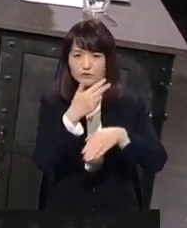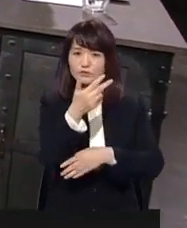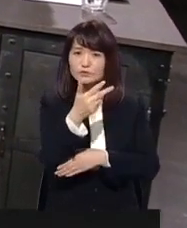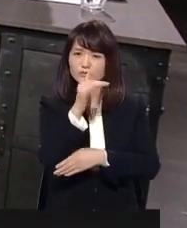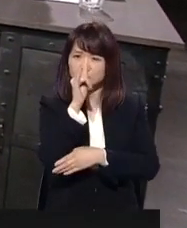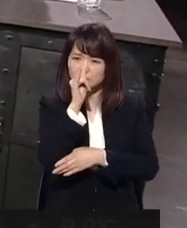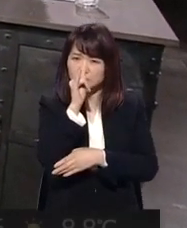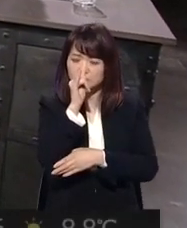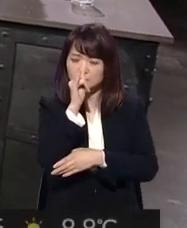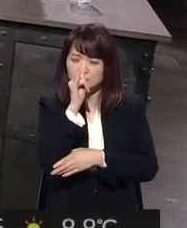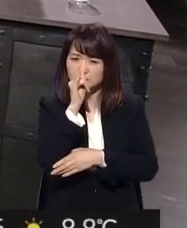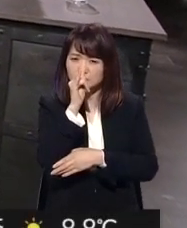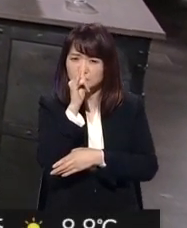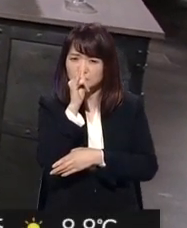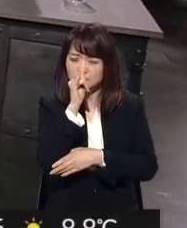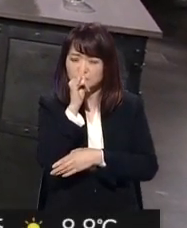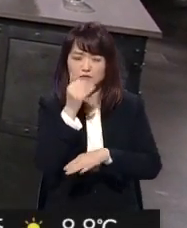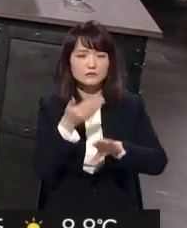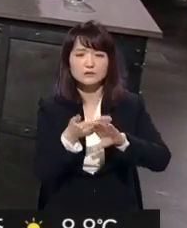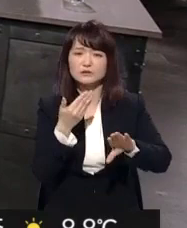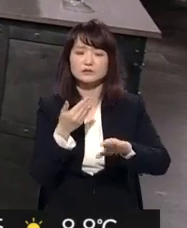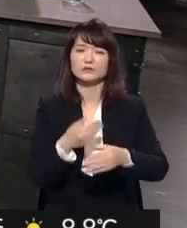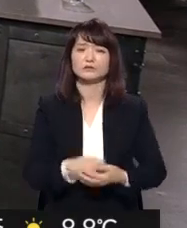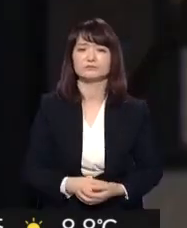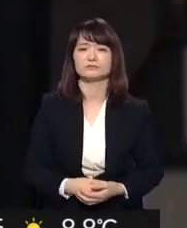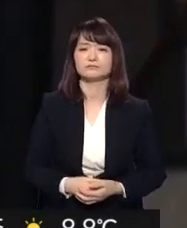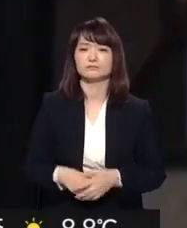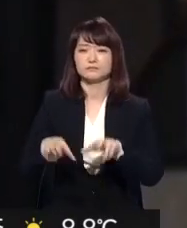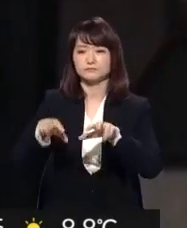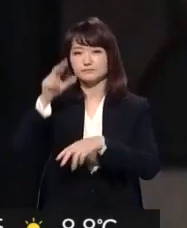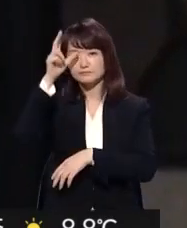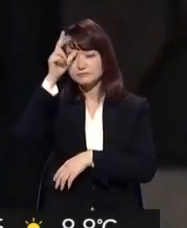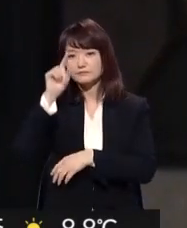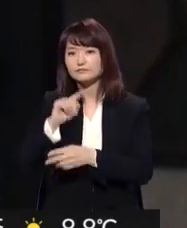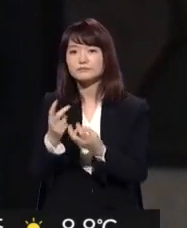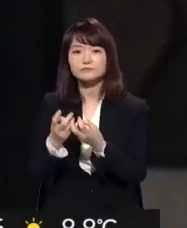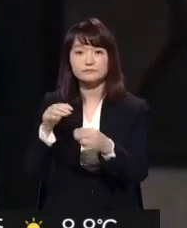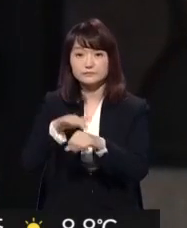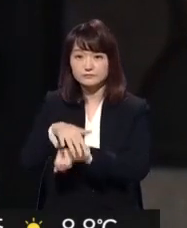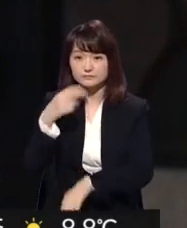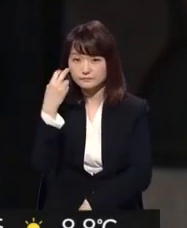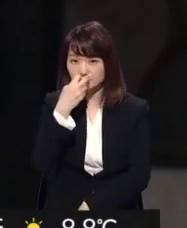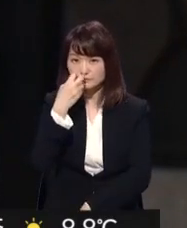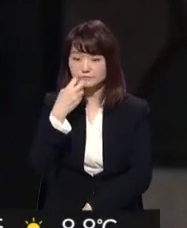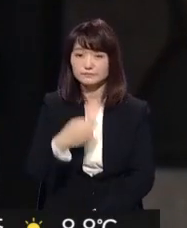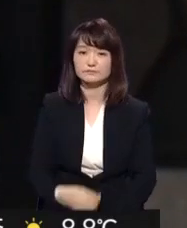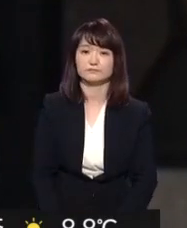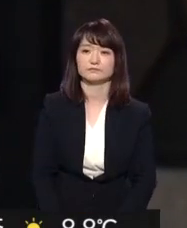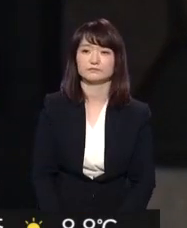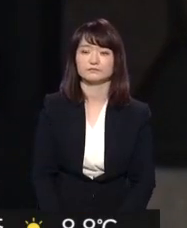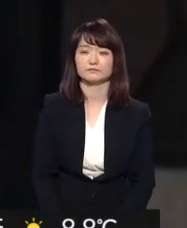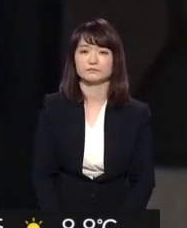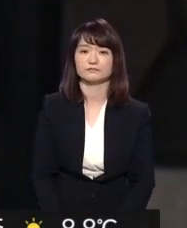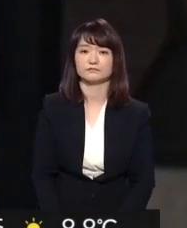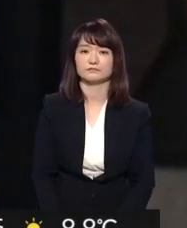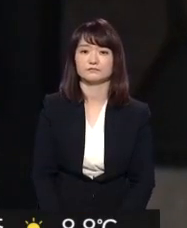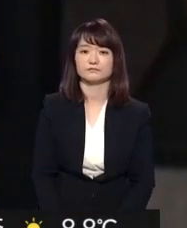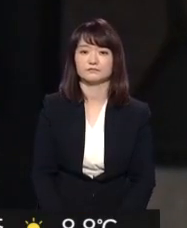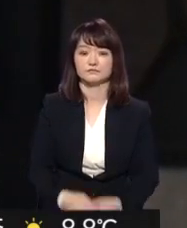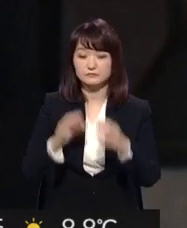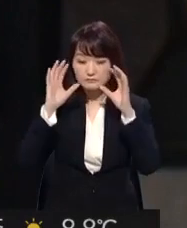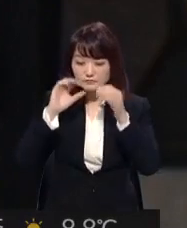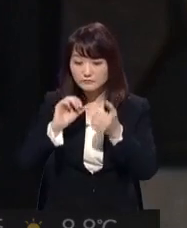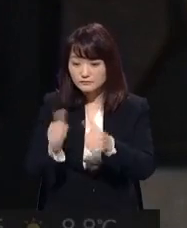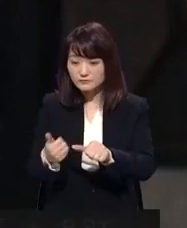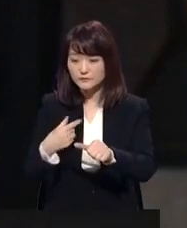알리바이가 있다 그래서 이제 지금 경찰에서는 어떤 식으로 수사를 갔다 하느냐면이 당시에 숨진 아이가